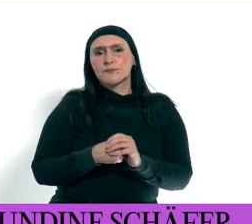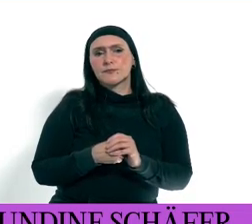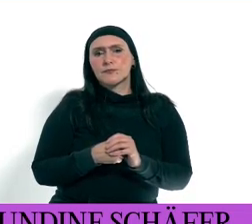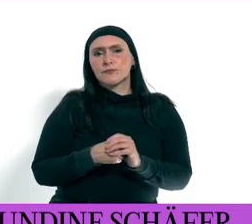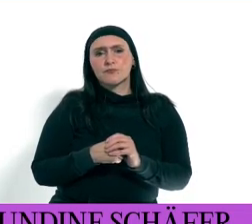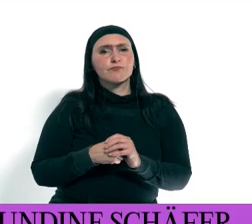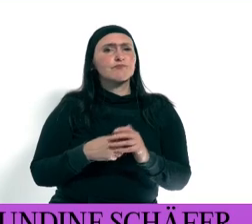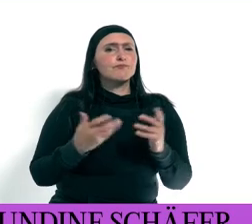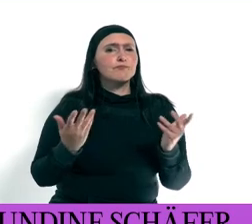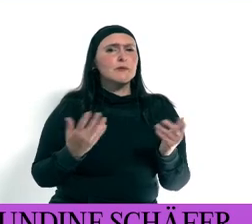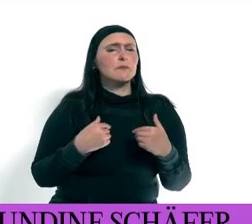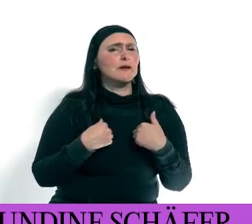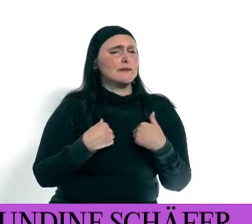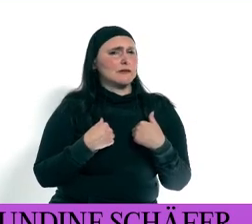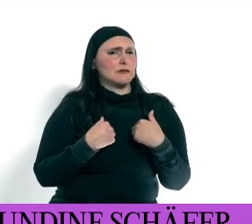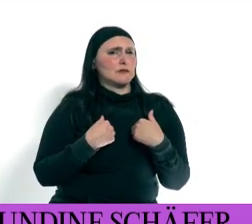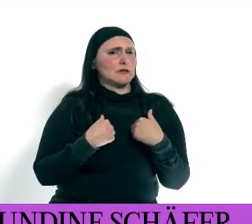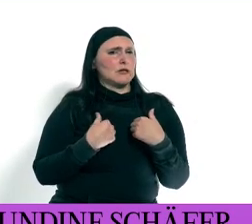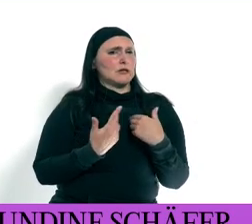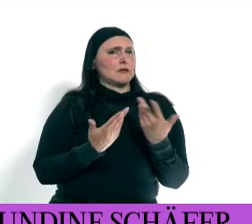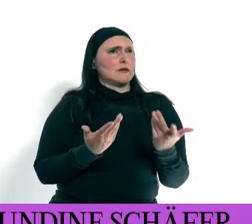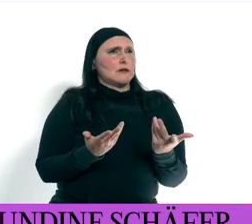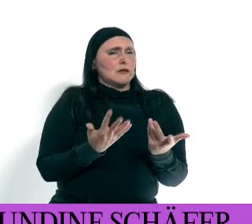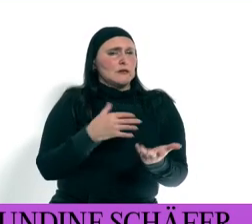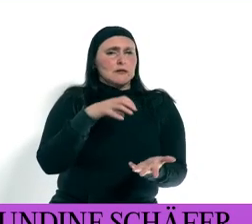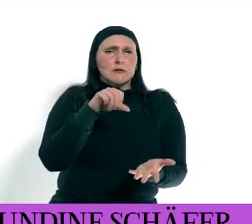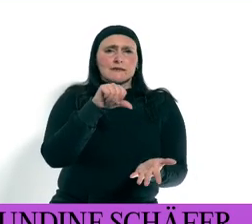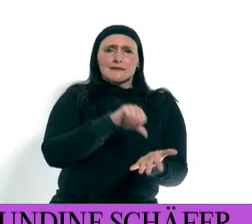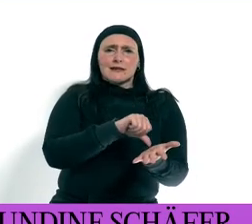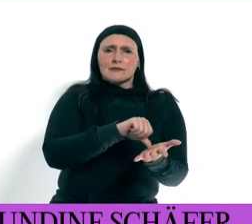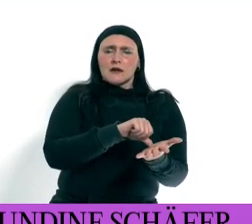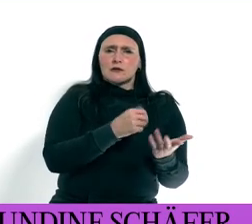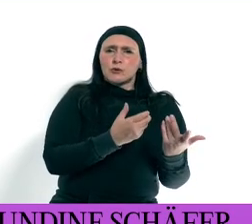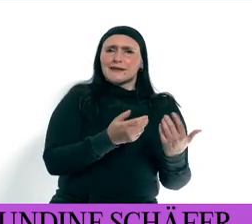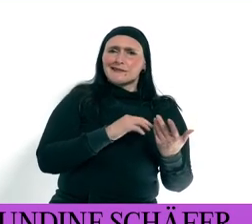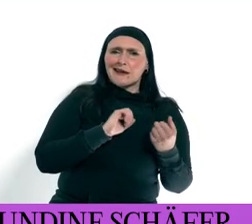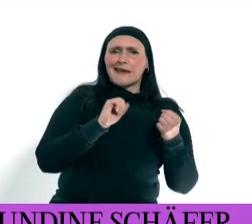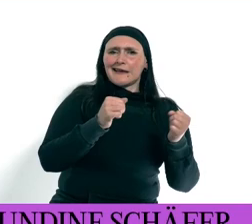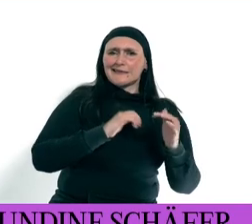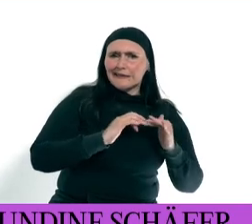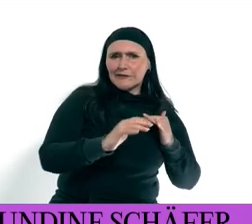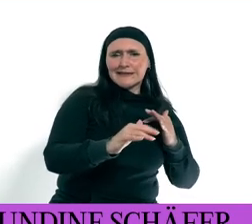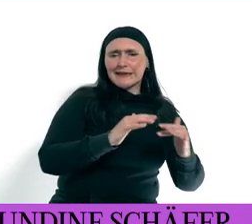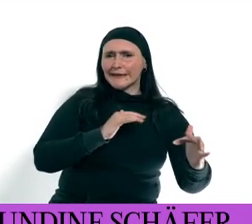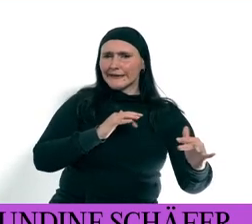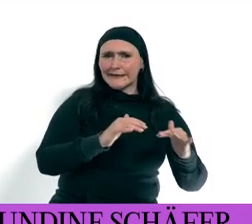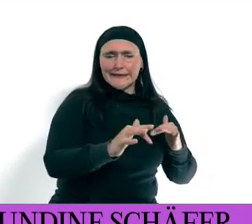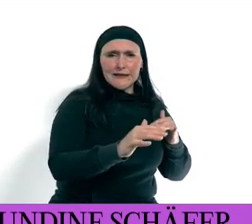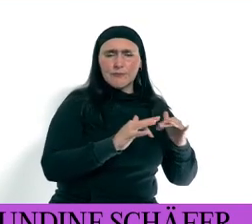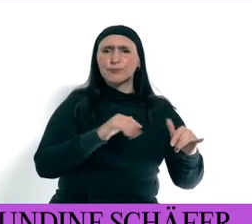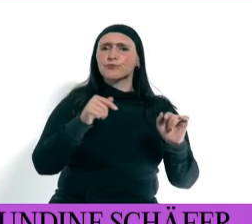Aber ich mag den Gedanken, dass ihr euch in einem